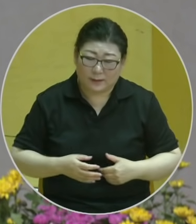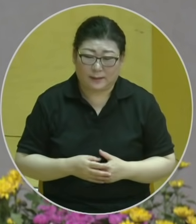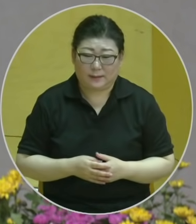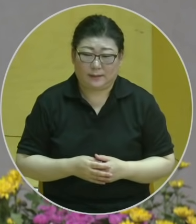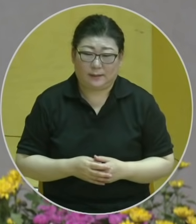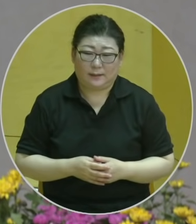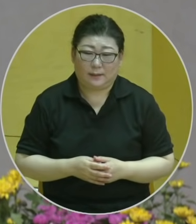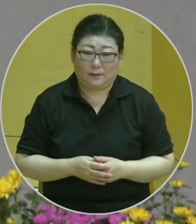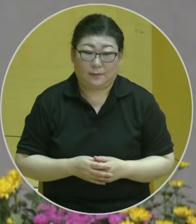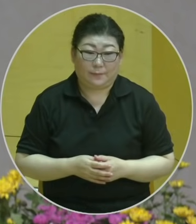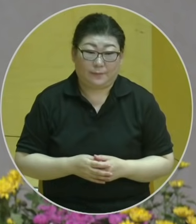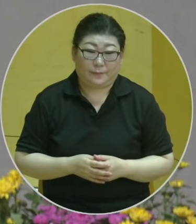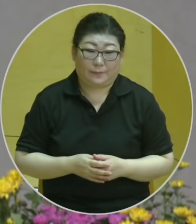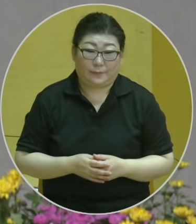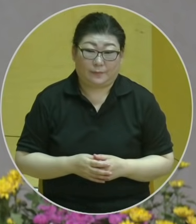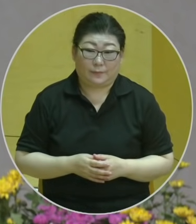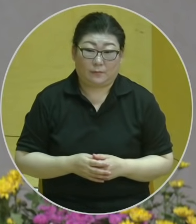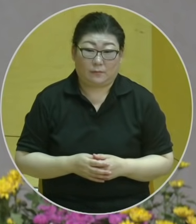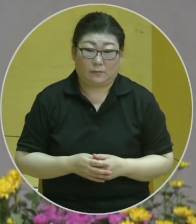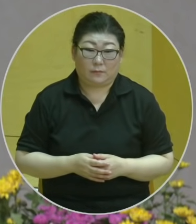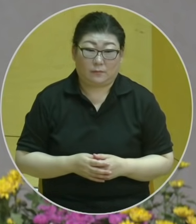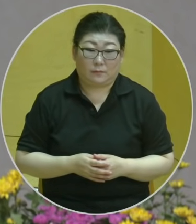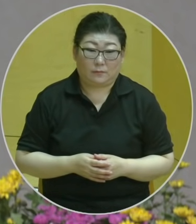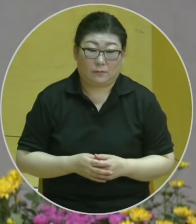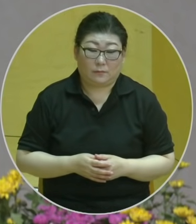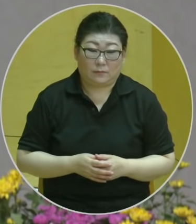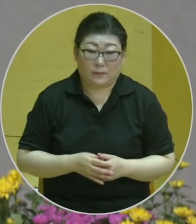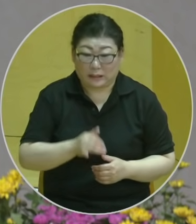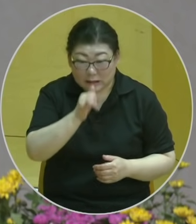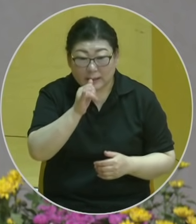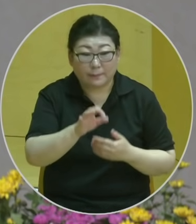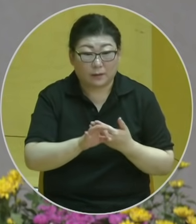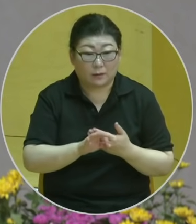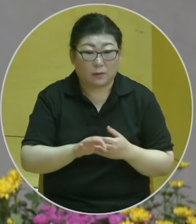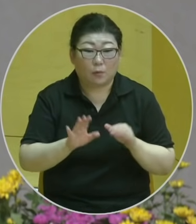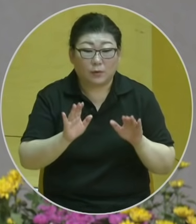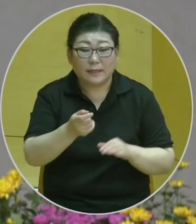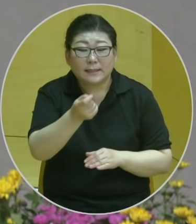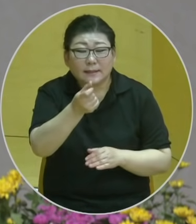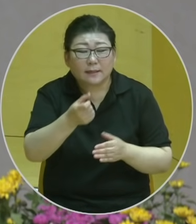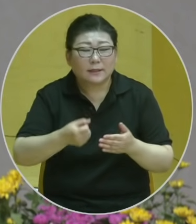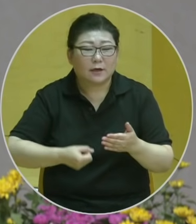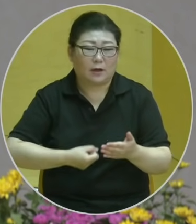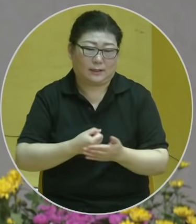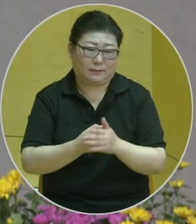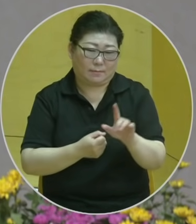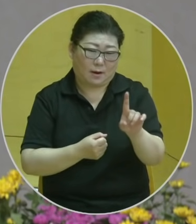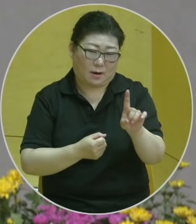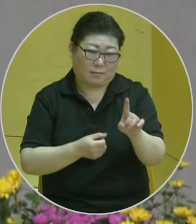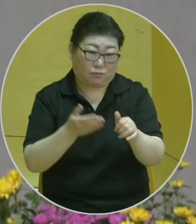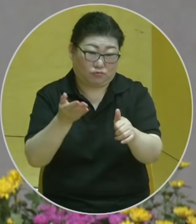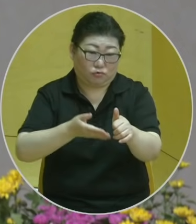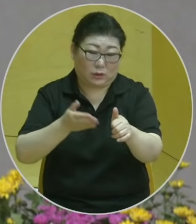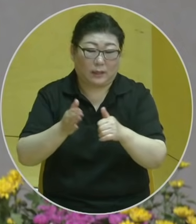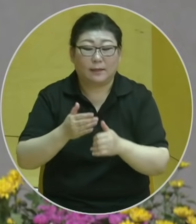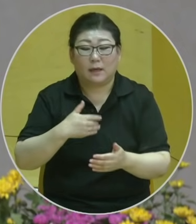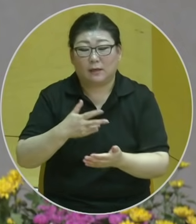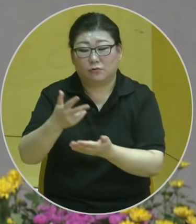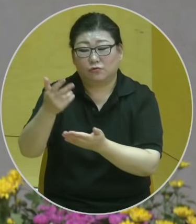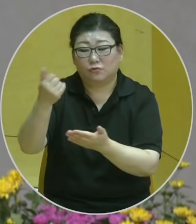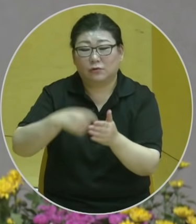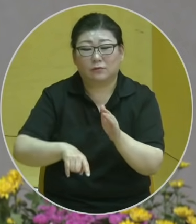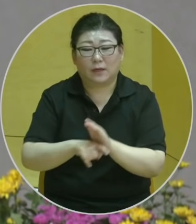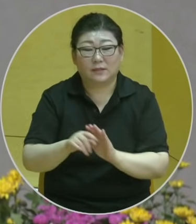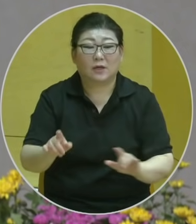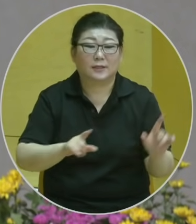것이야. 그런 마음을 갖고 혹시 갖고 계신다면 여러분 오늘 작은 결심 하나만 하십시오. 내가 주를 위해서